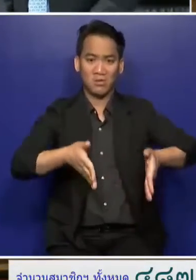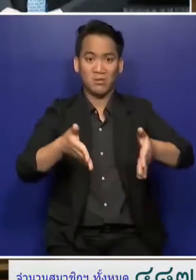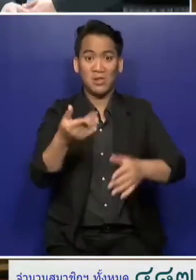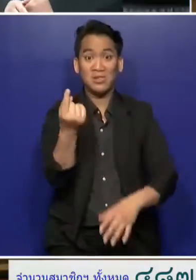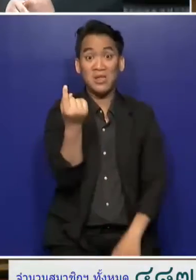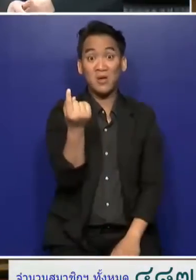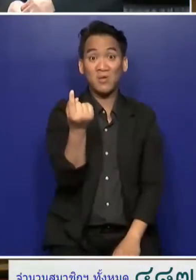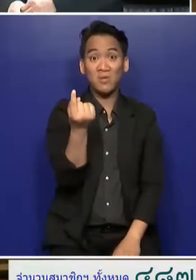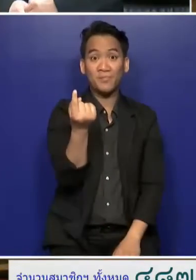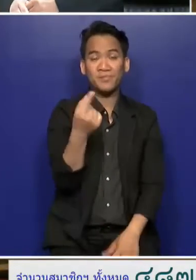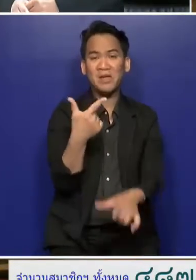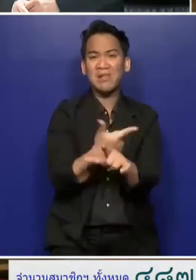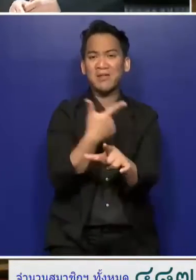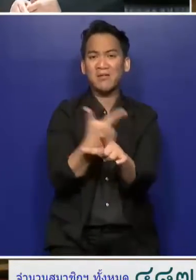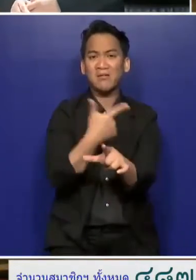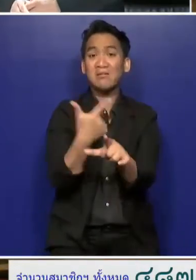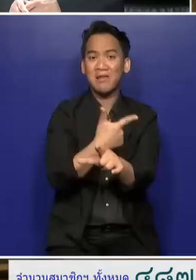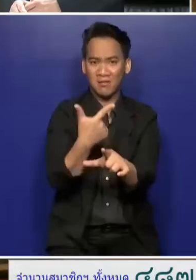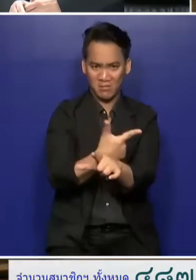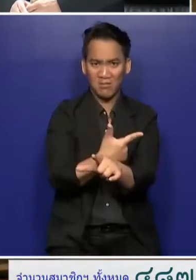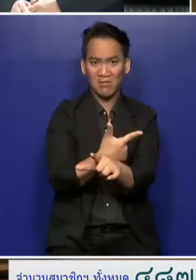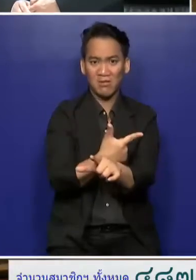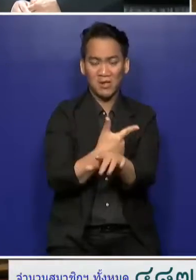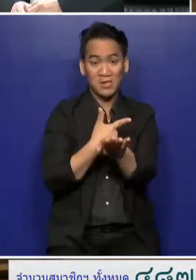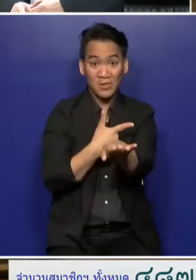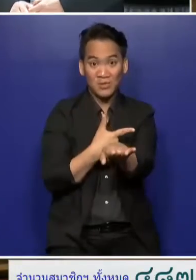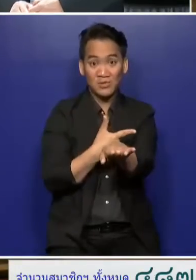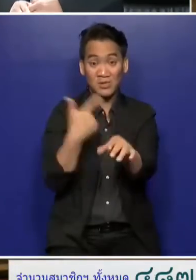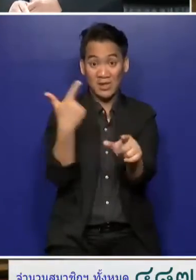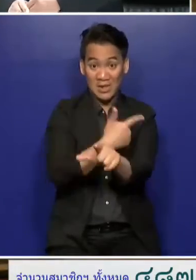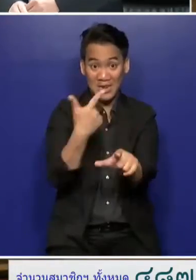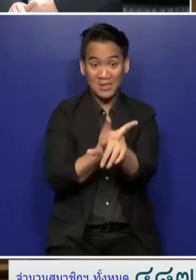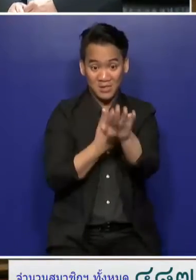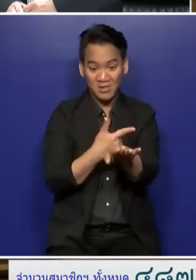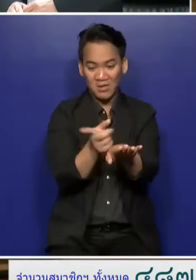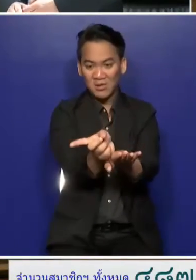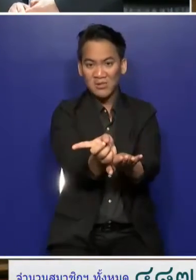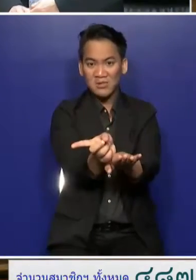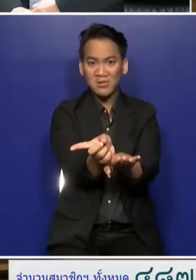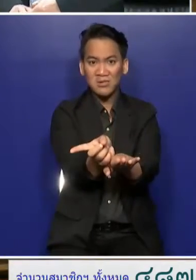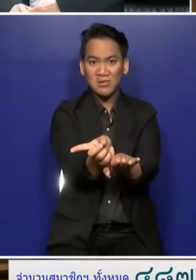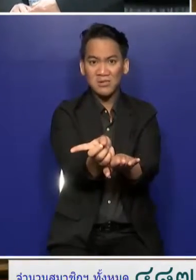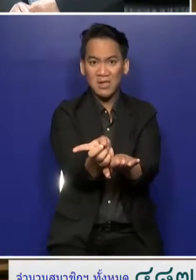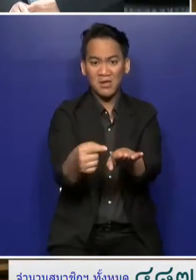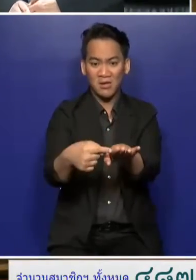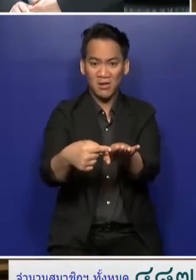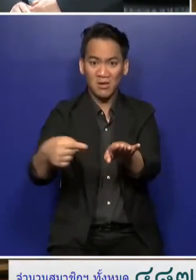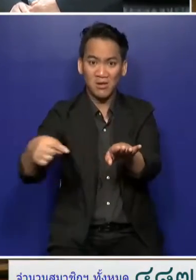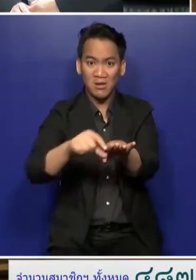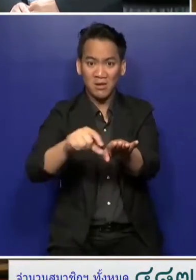เหล็กข้ออ้อยยื่นออกมาตลอดแนวบางครั้งก็ทิ่มแทงยางรถย